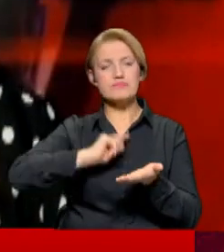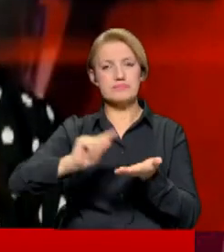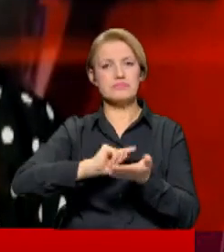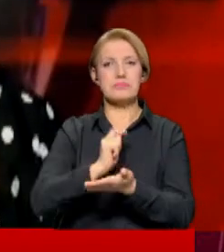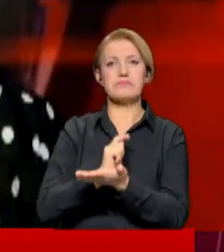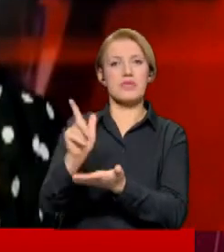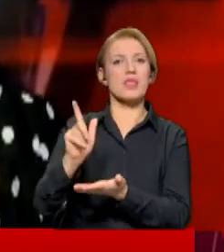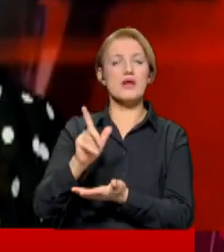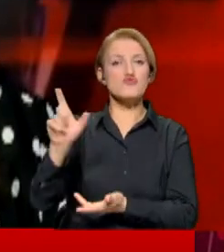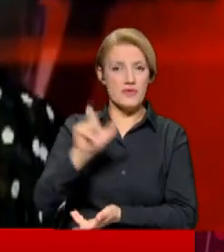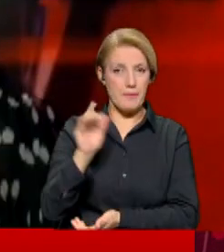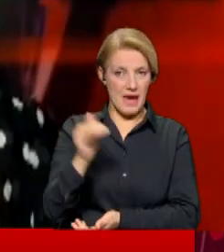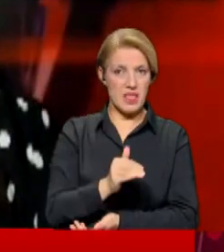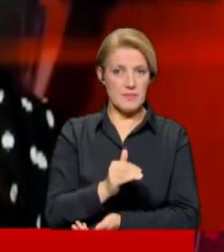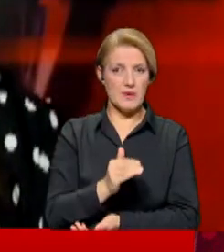mi acaba